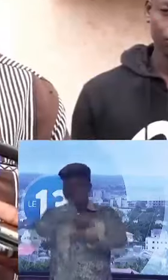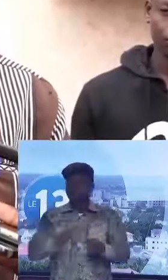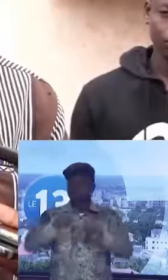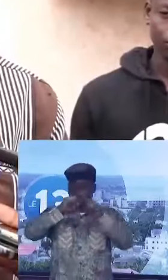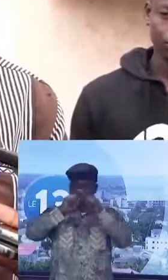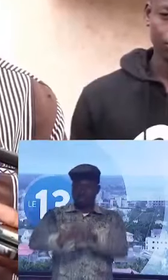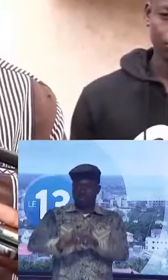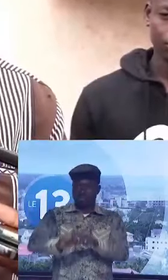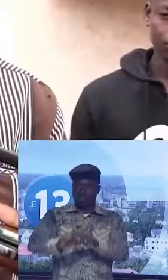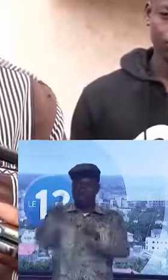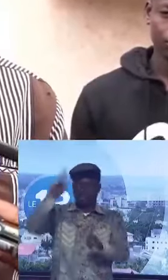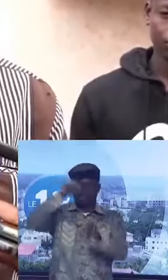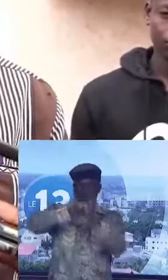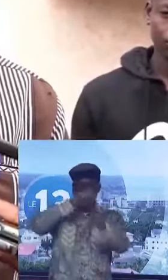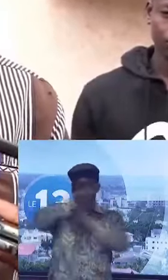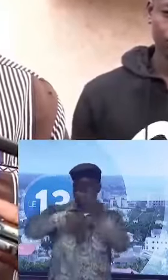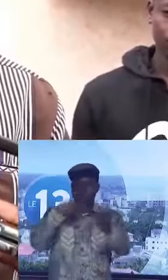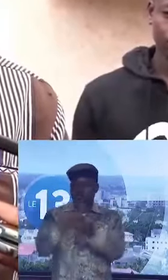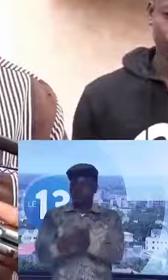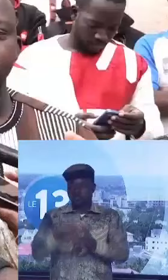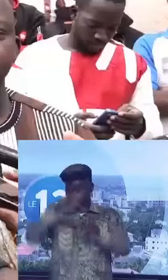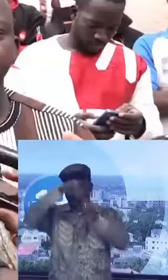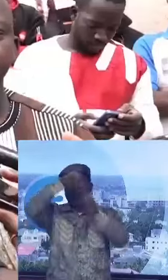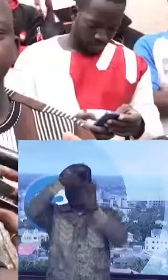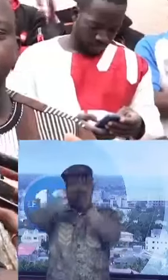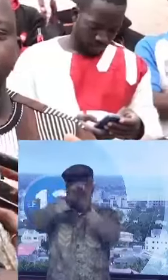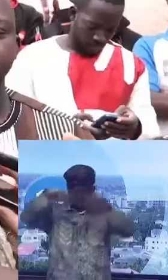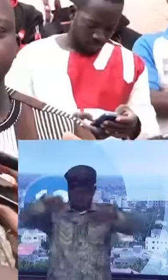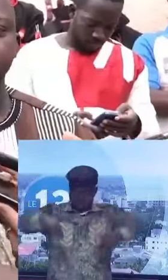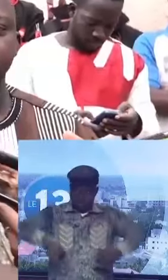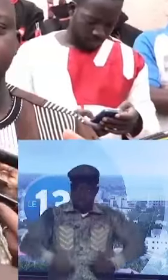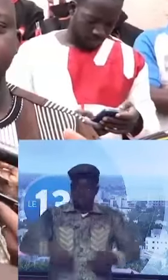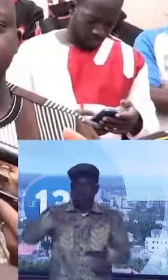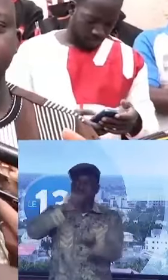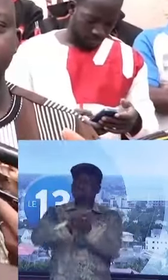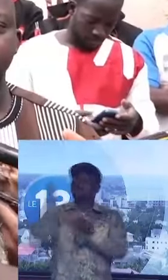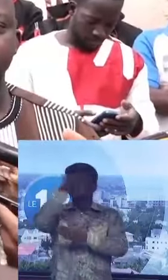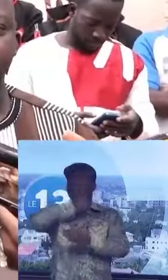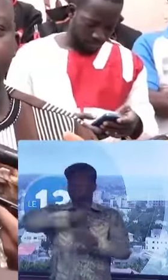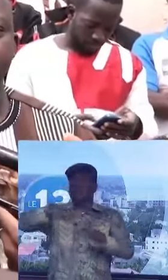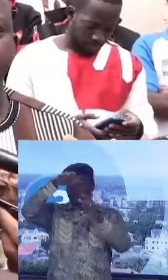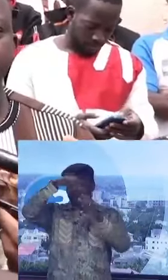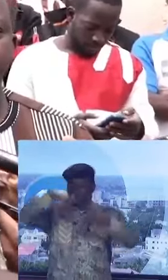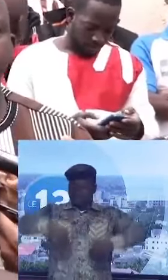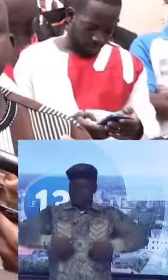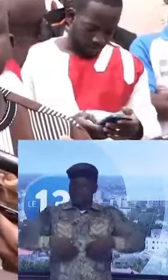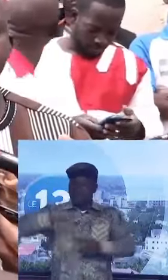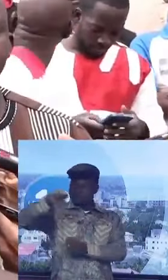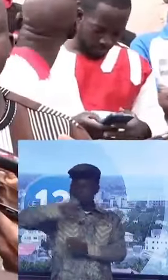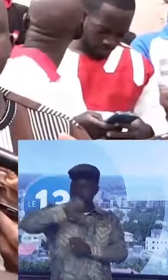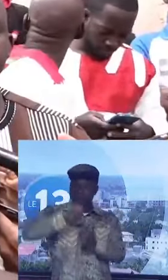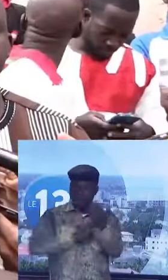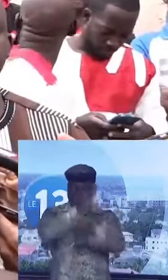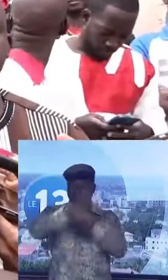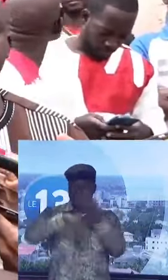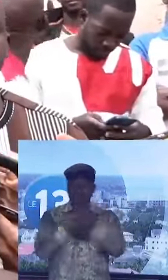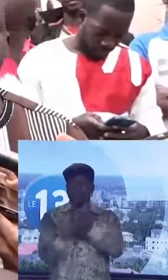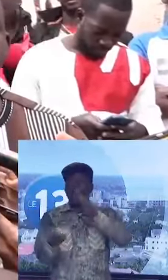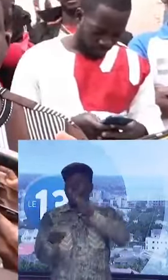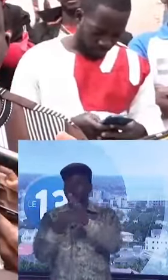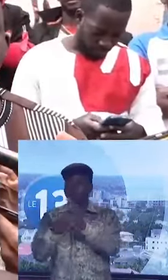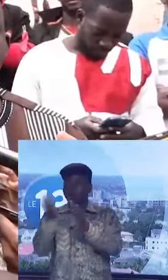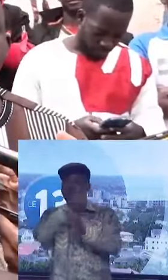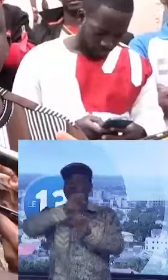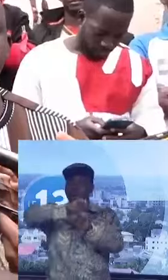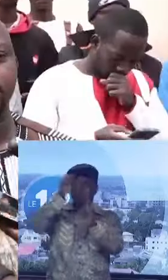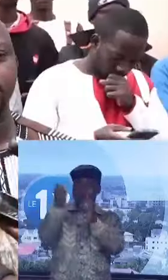jeunes qui sont les plus nombreux de la commune. C'est une jeunesse qui est dynamique, tant sur tous les points, économique, au plan social,